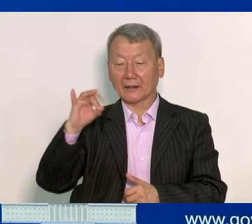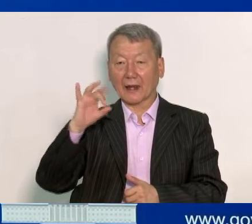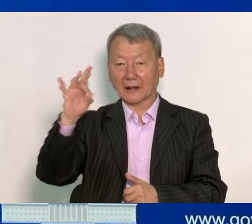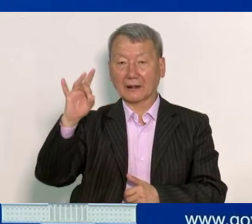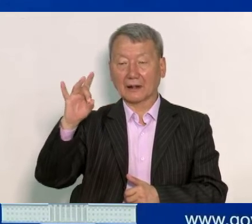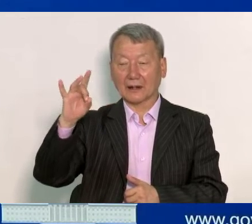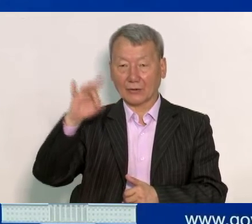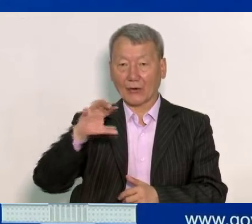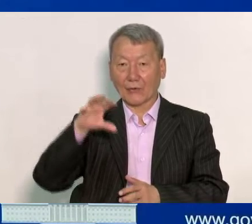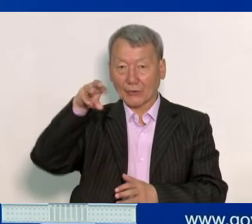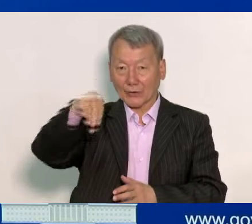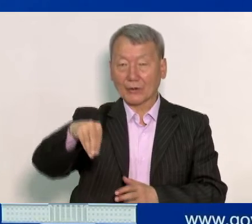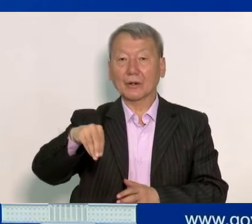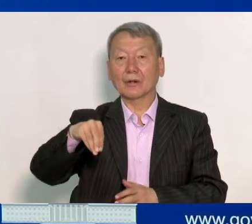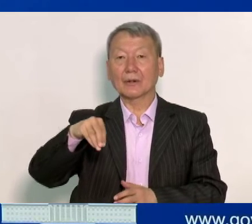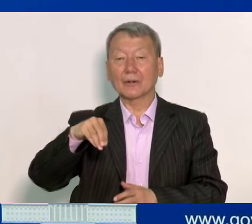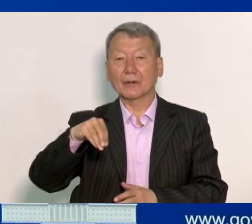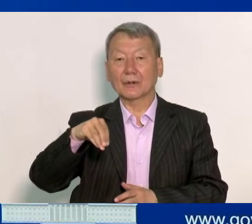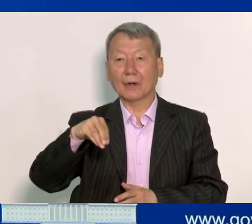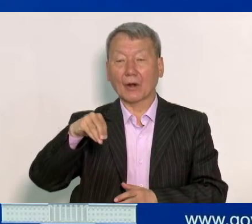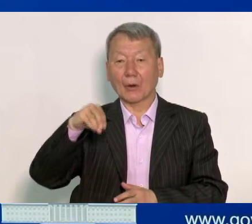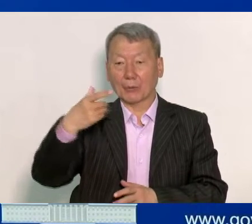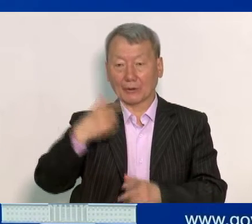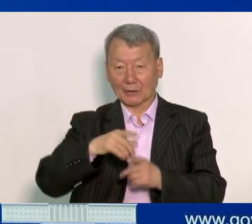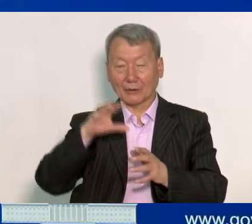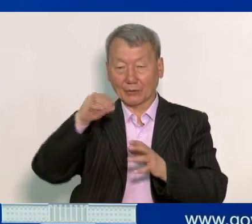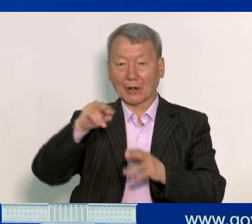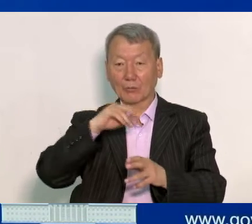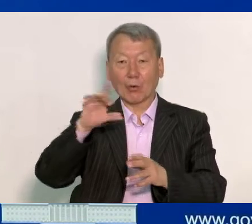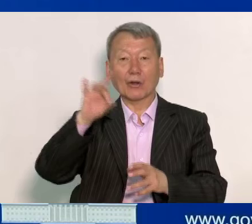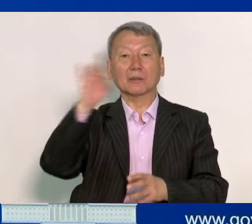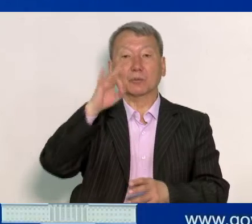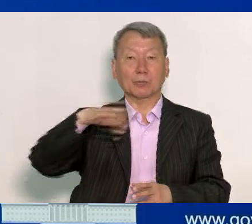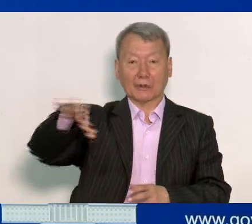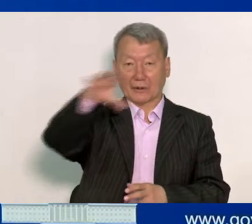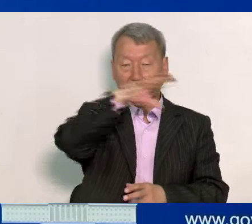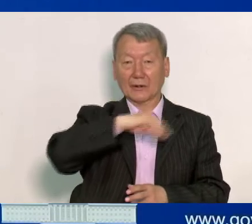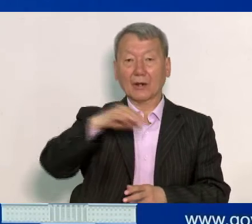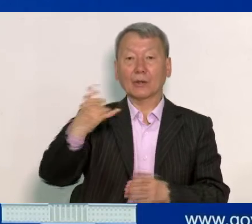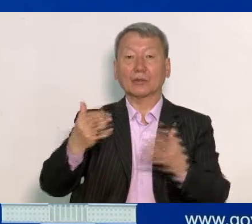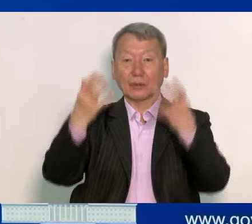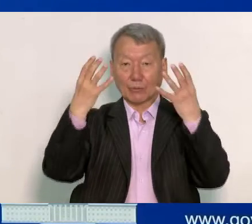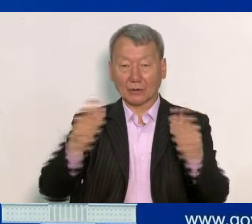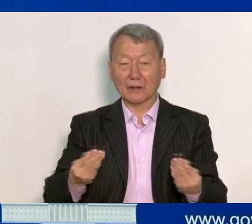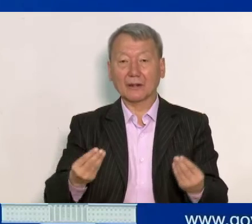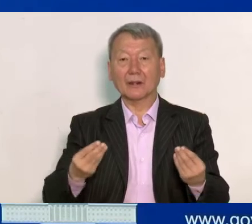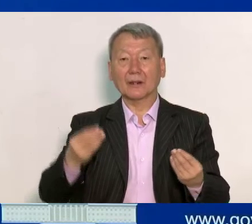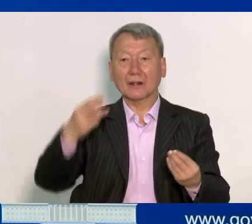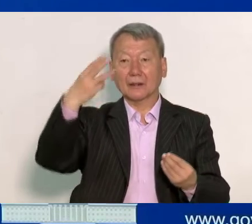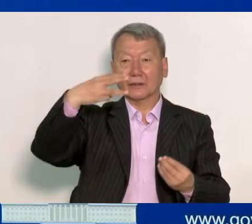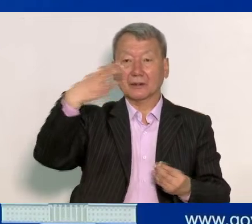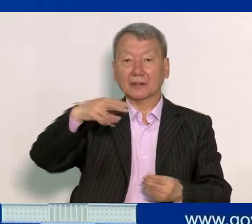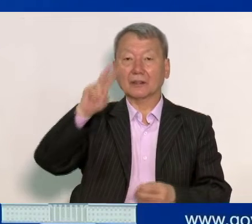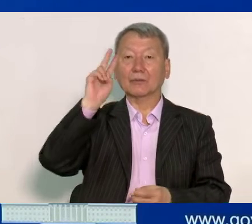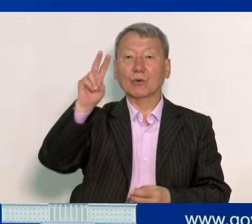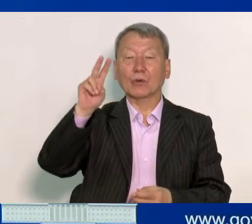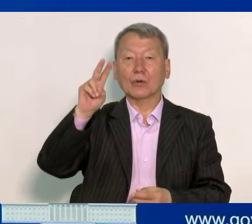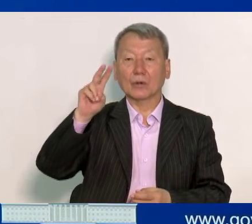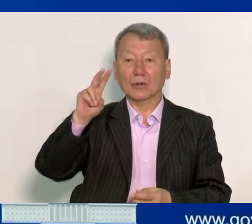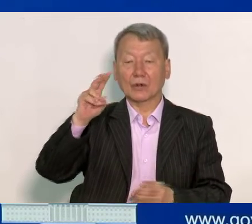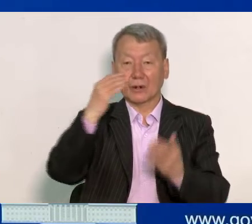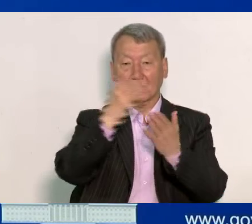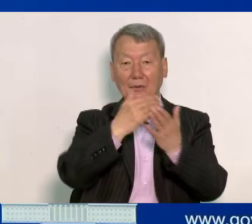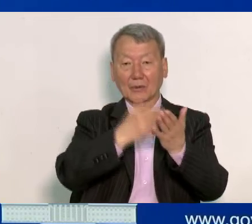включилась по этим мероприятиям по республике. На сегодняшний день в 32